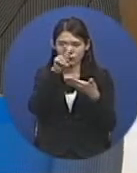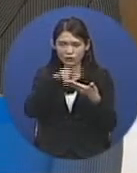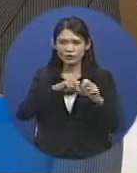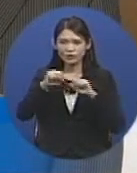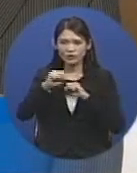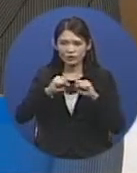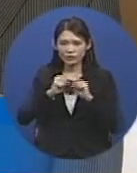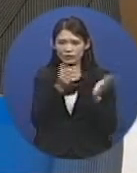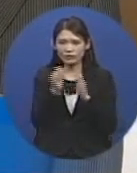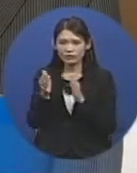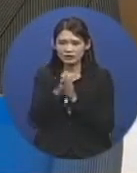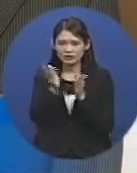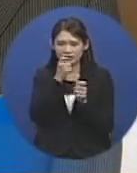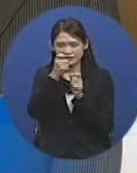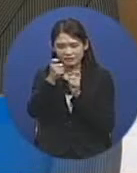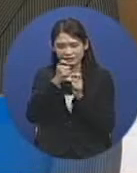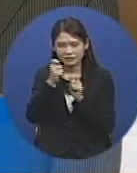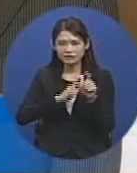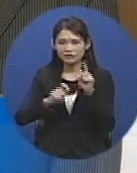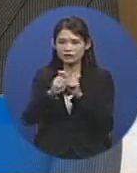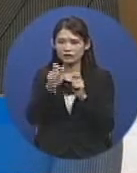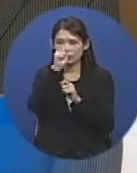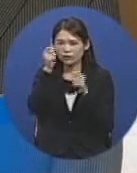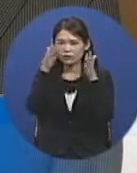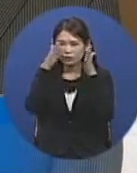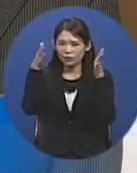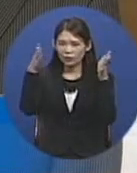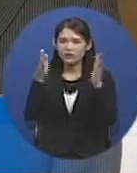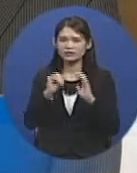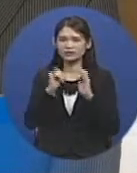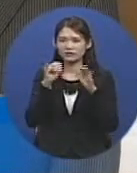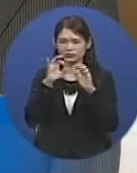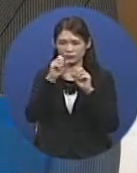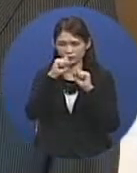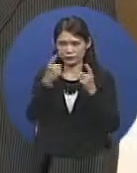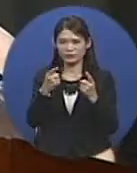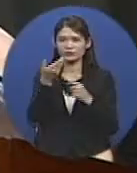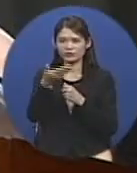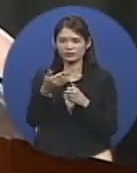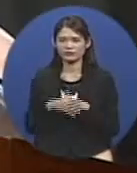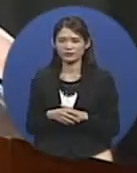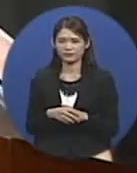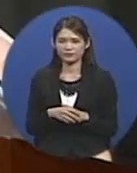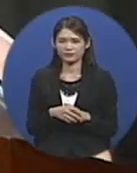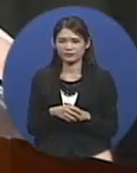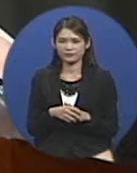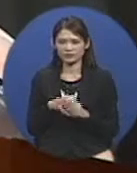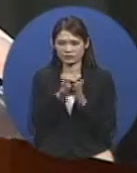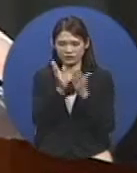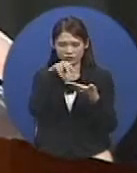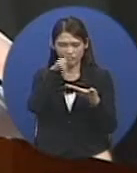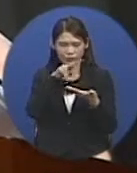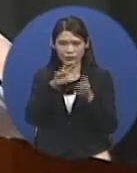책과 더 친해지고 책을 통해서 더 넓은 세상을 볼 수 있는 계기를 마련하기 위해서 마련했습니다. 특히 독서를